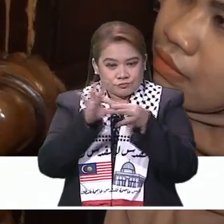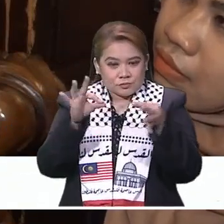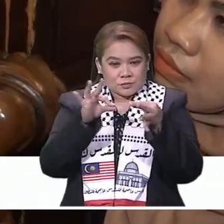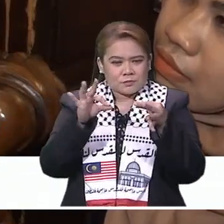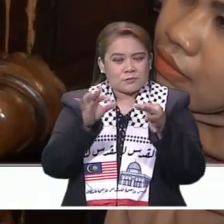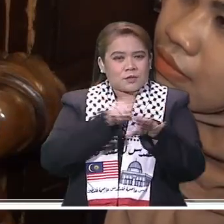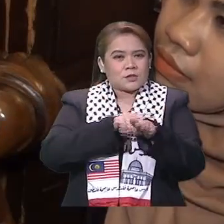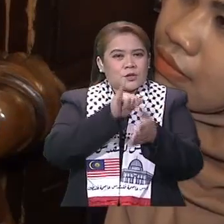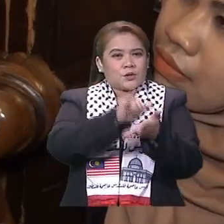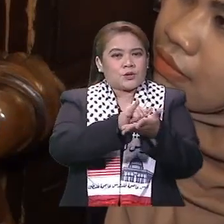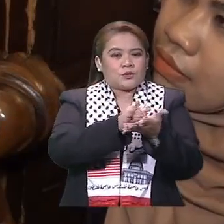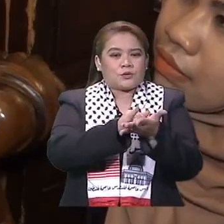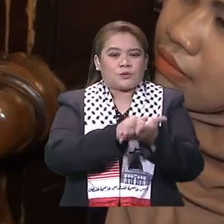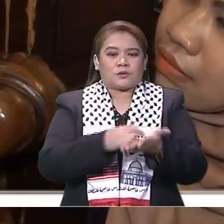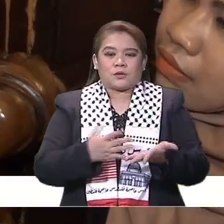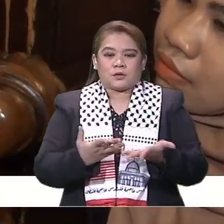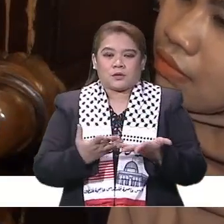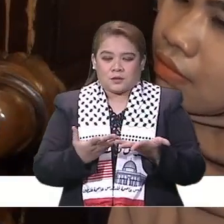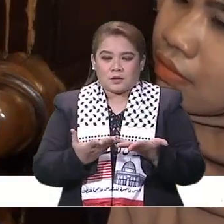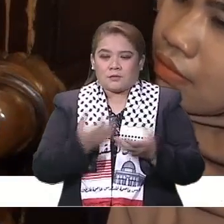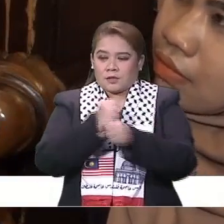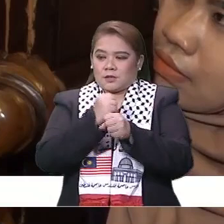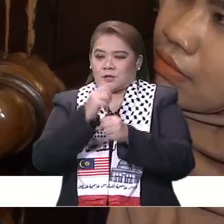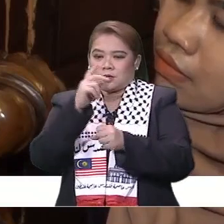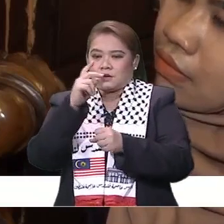dia berada di Karangkraf rasanya,